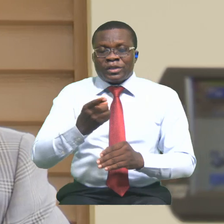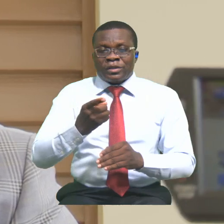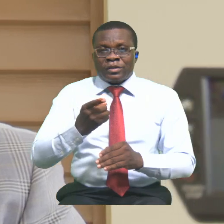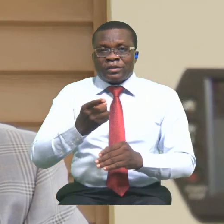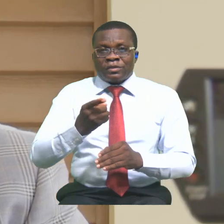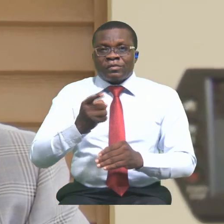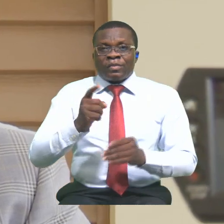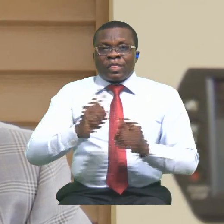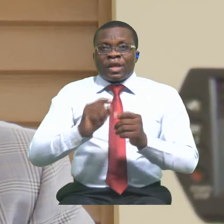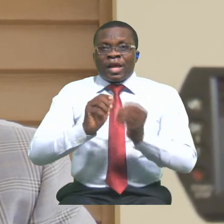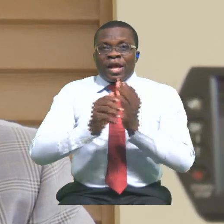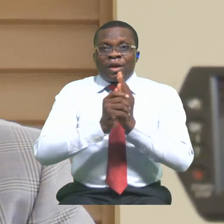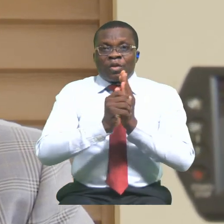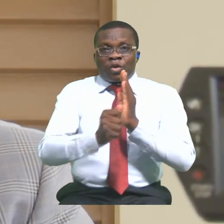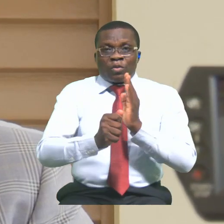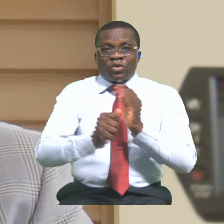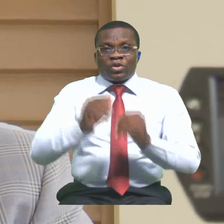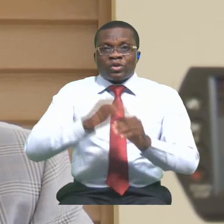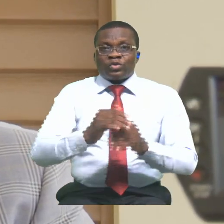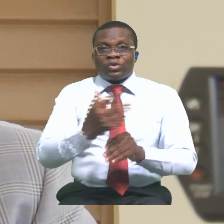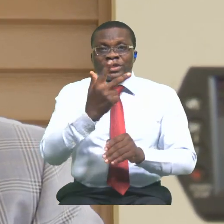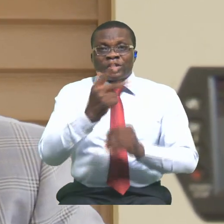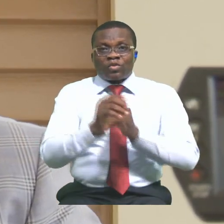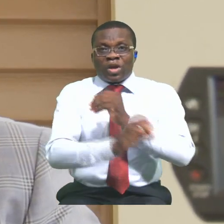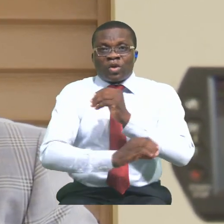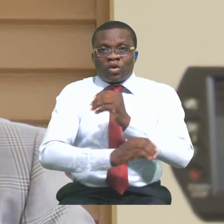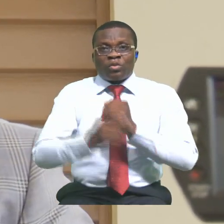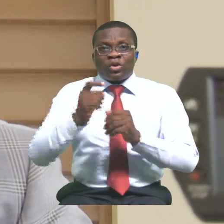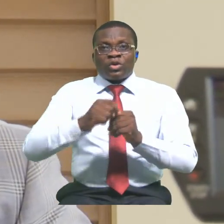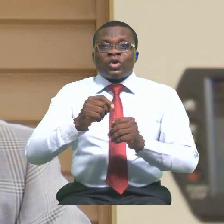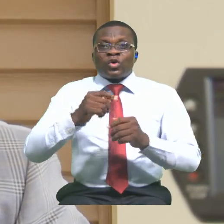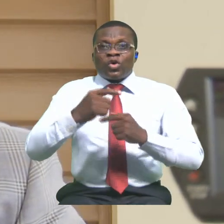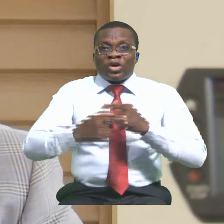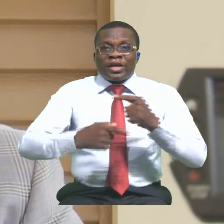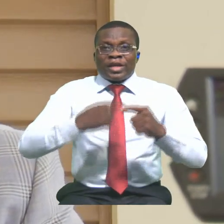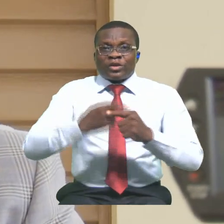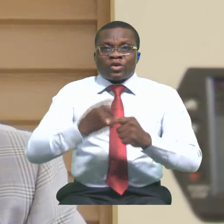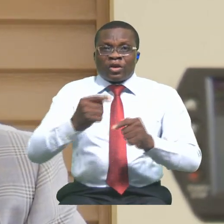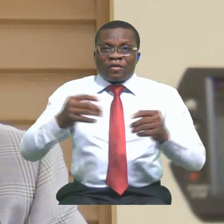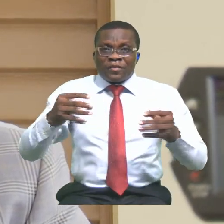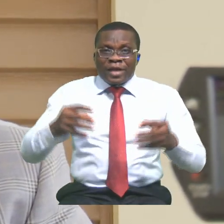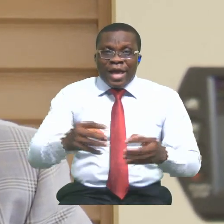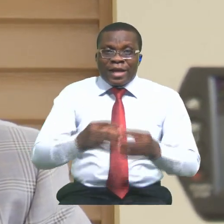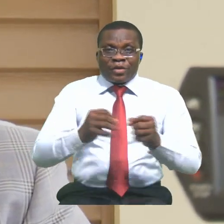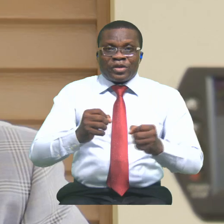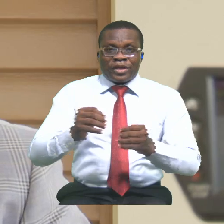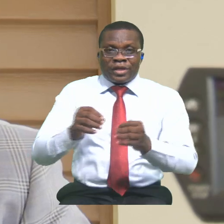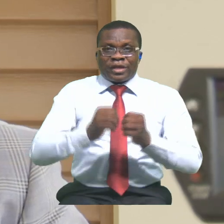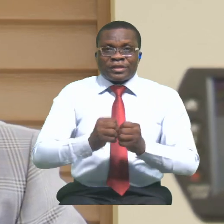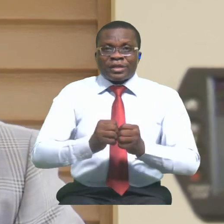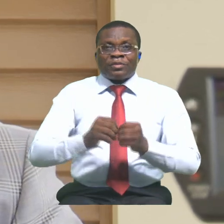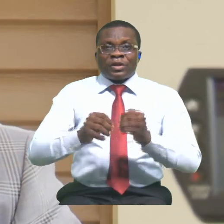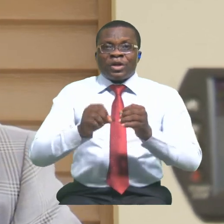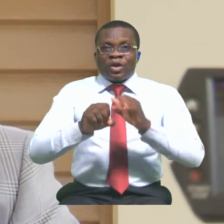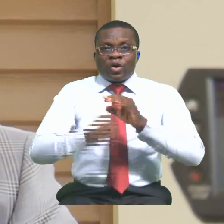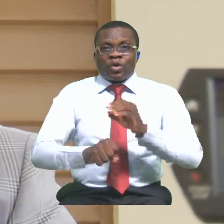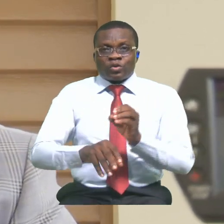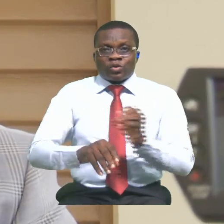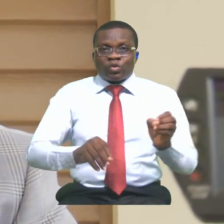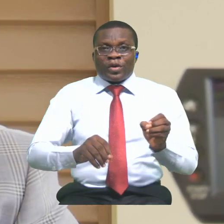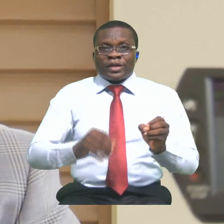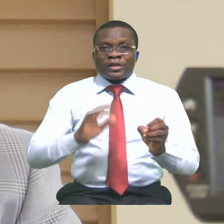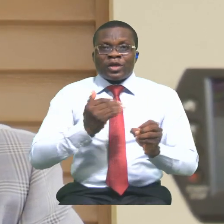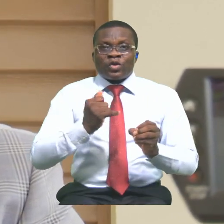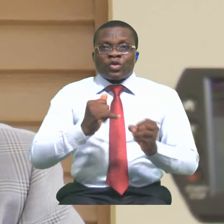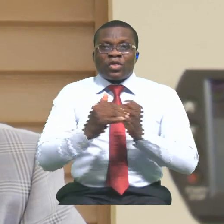a compétence sur ces trois communes que la géographie a réunies ensemble au sud-ouest de notre cher et